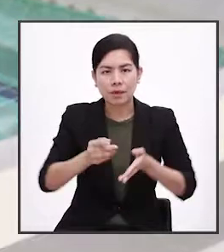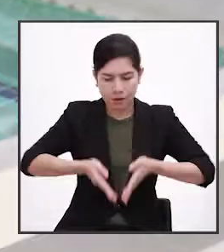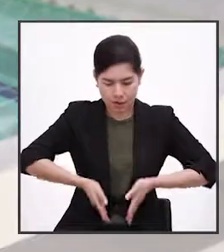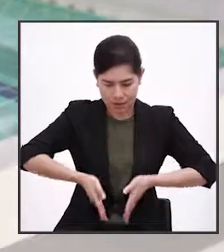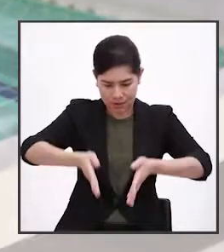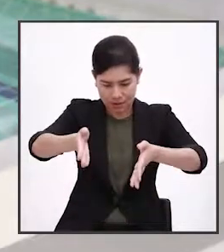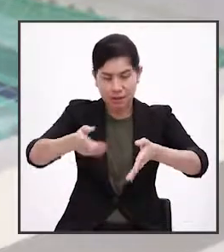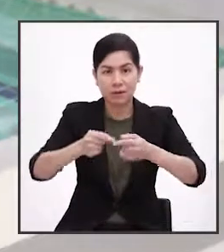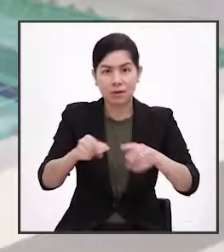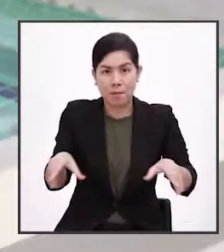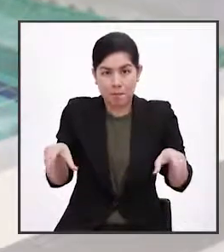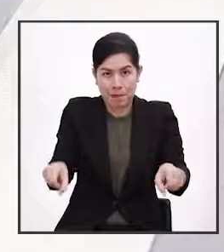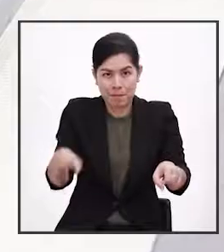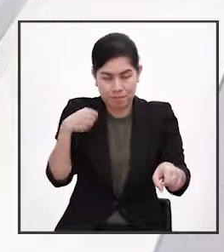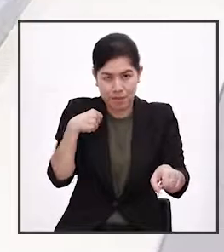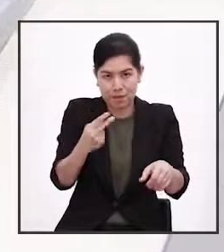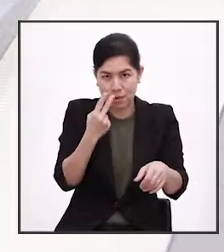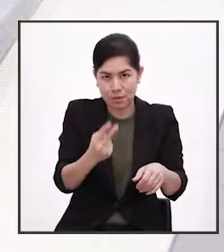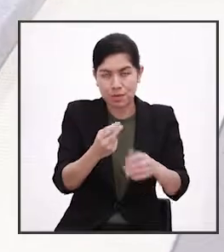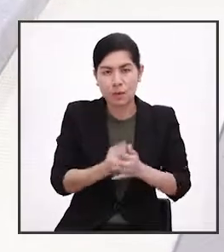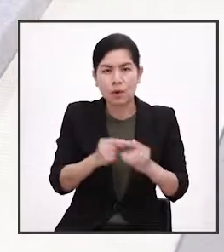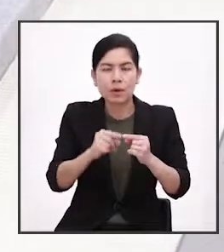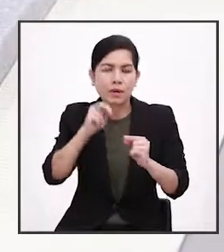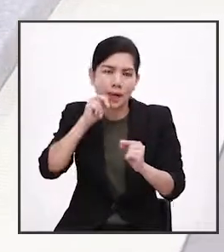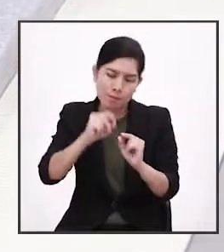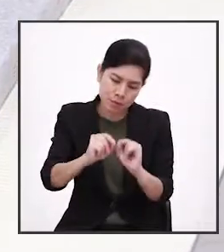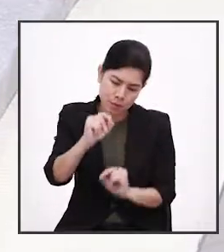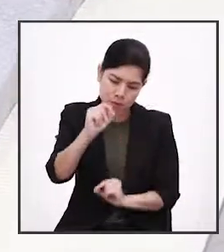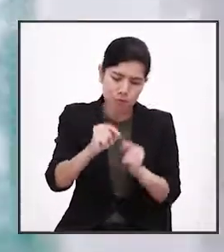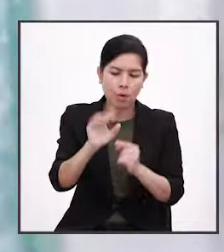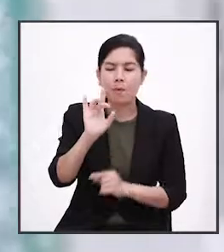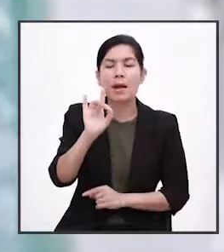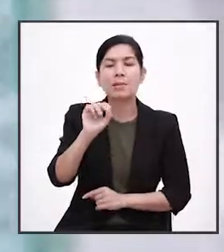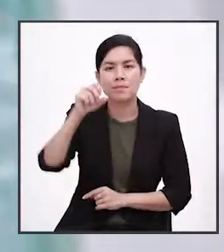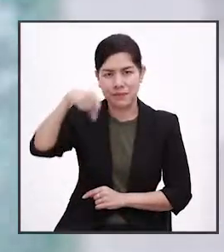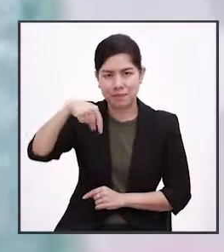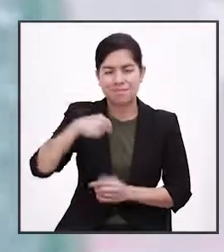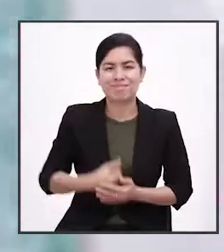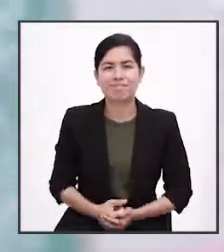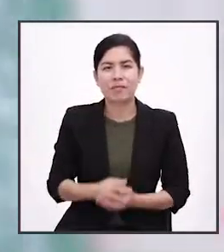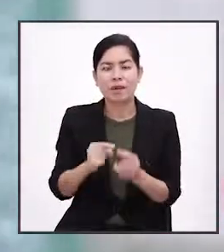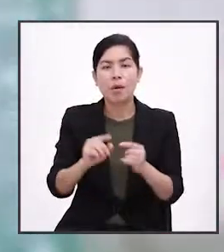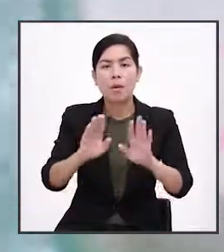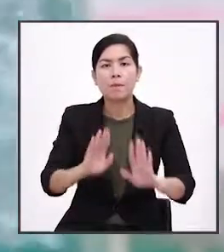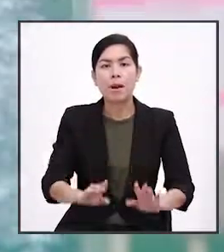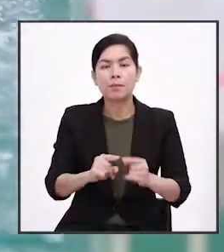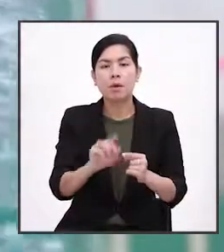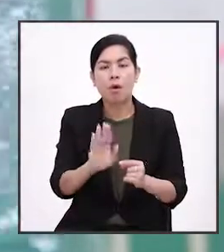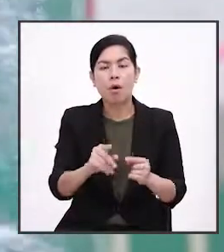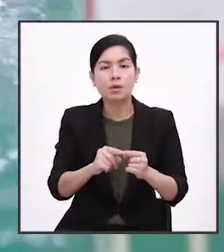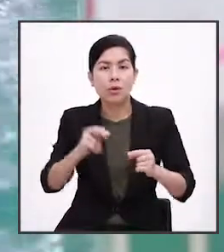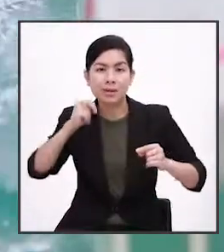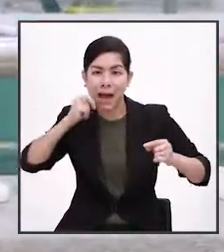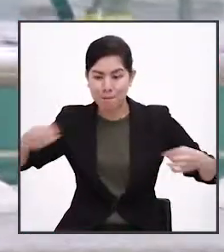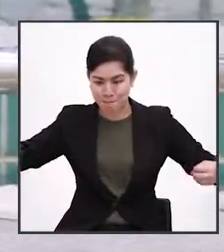าร์คู่ขนานก็คือจะเป็นส่วนทางด้านนี้ส่วนนี้น้ำลึกประมาณ80เซนนะครับเราจะอาศัยแรงเจ็ตสตรีมก็คือแรงดันไอน้ำทางด้